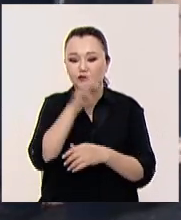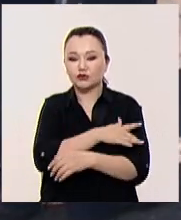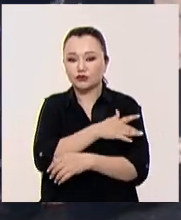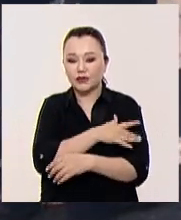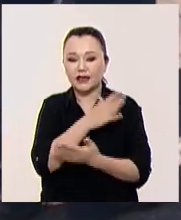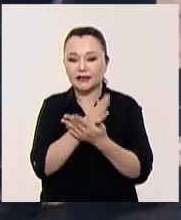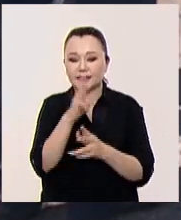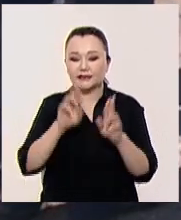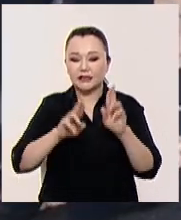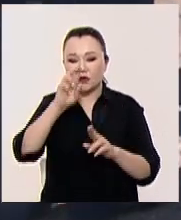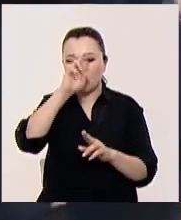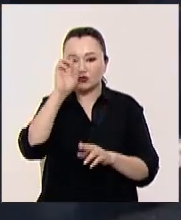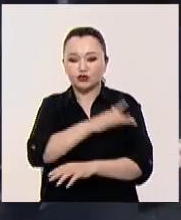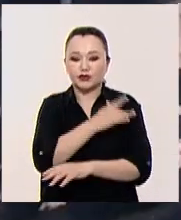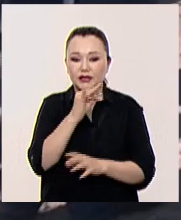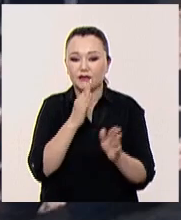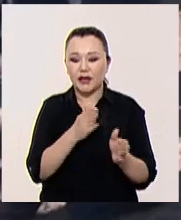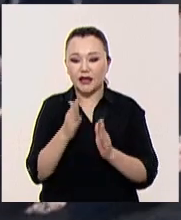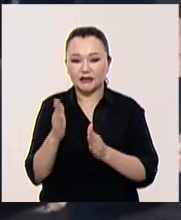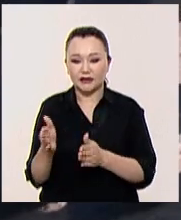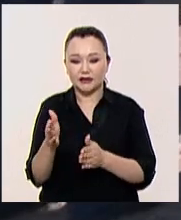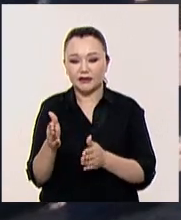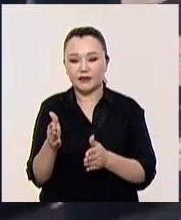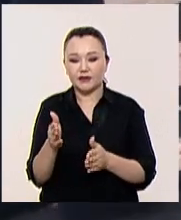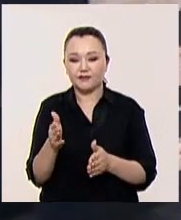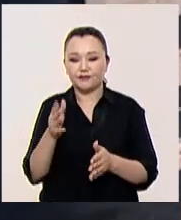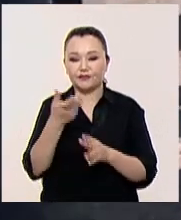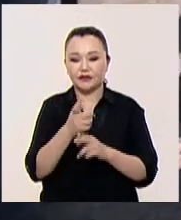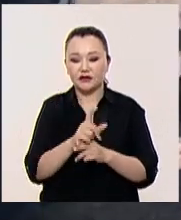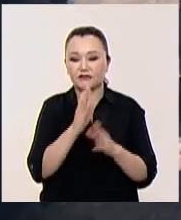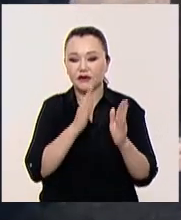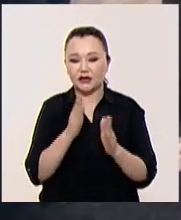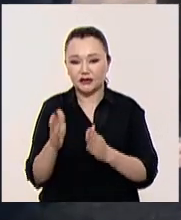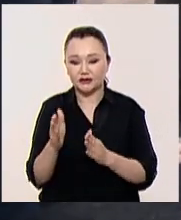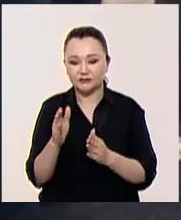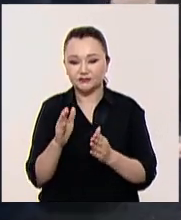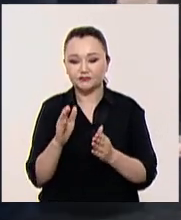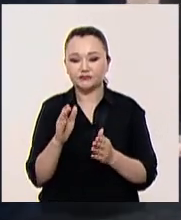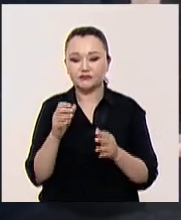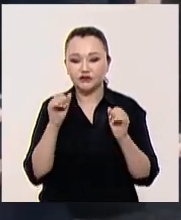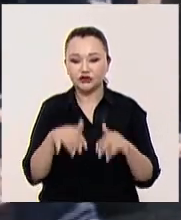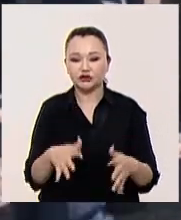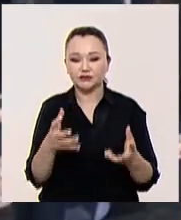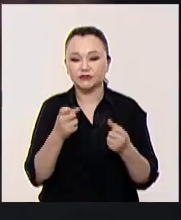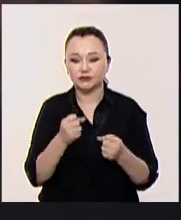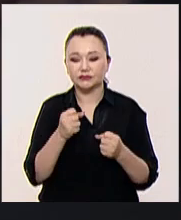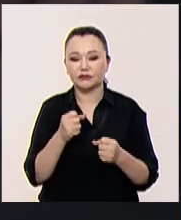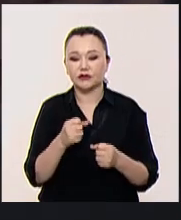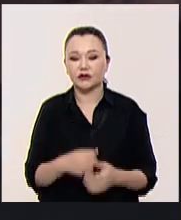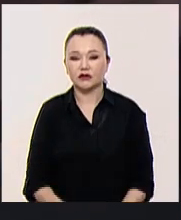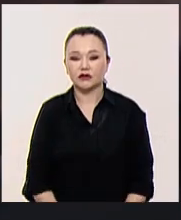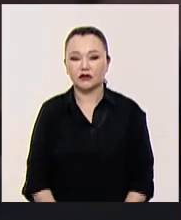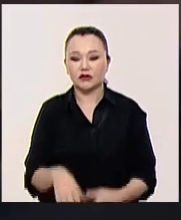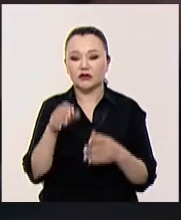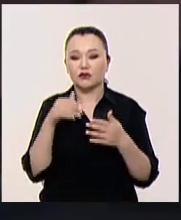Есть стандарт госуслуги и есть порядок. И согласно данного порядка решение принимается коллегиально.